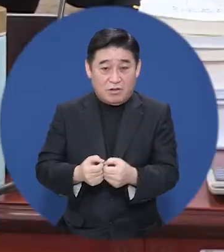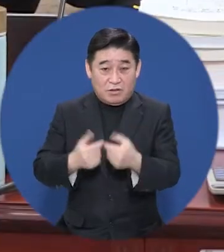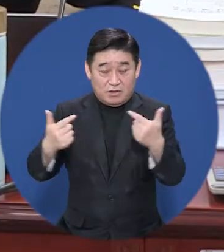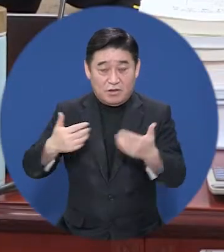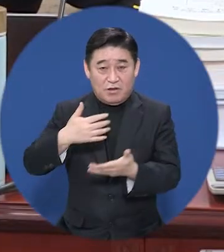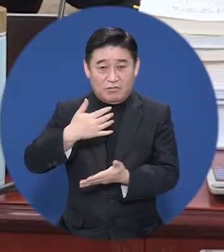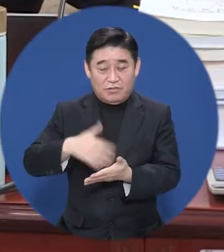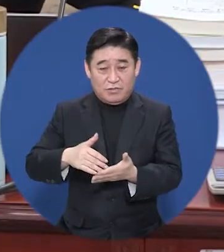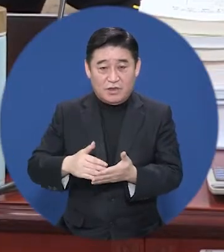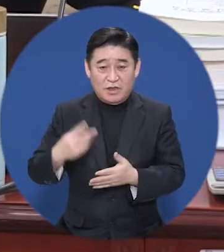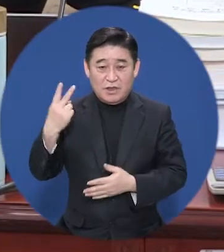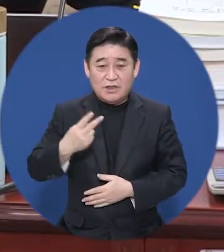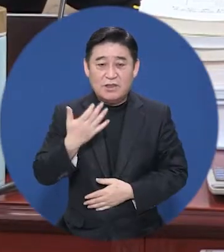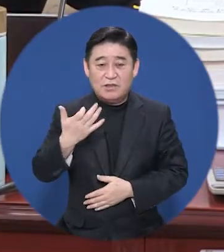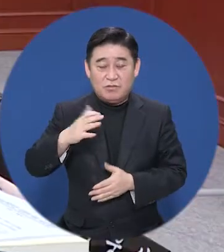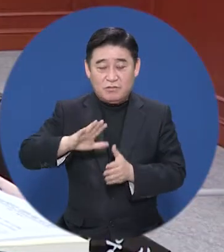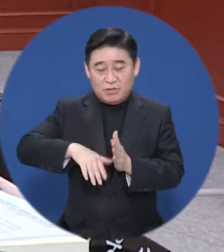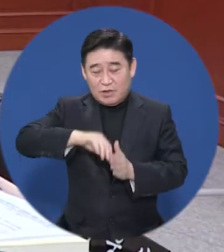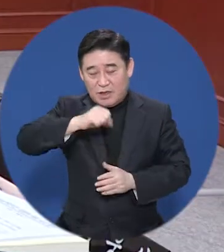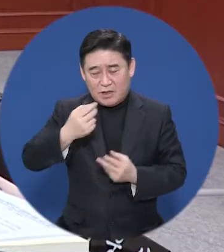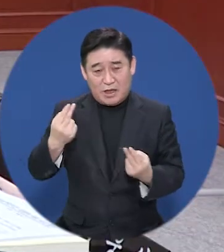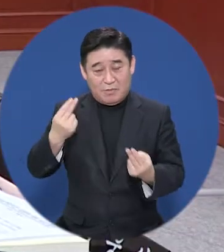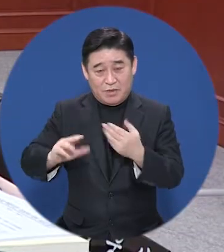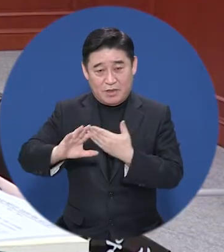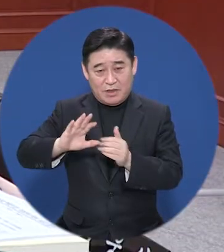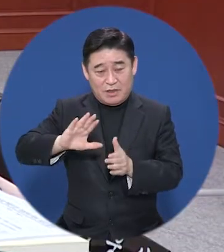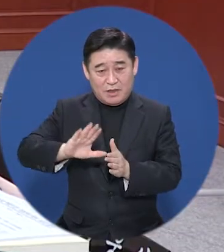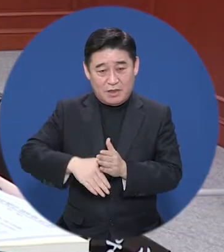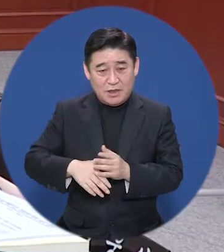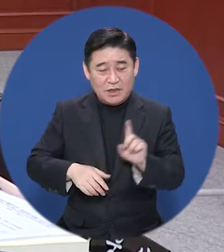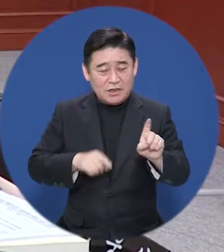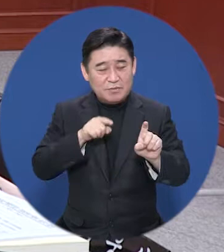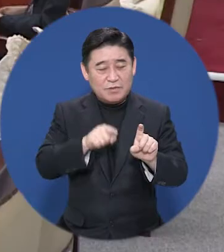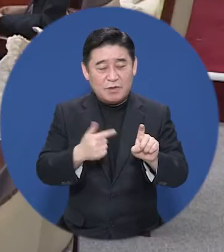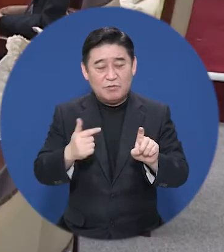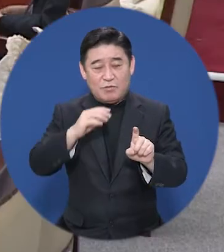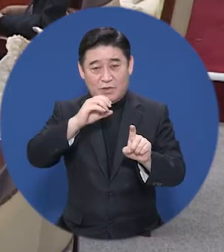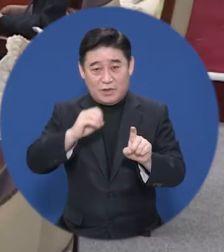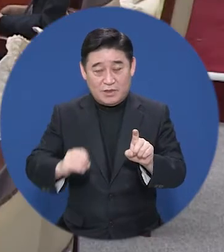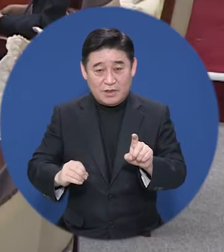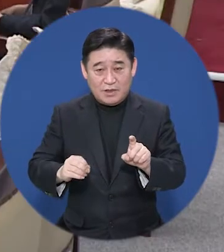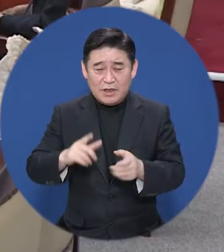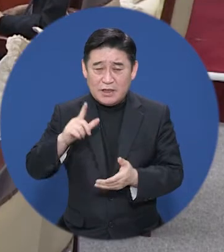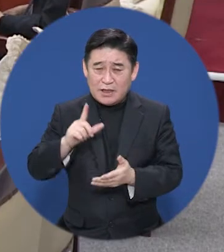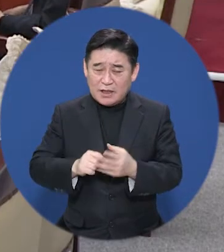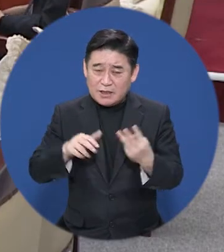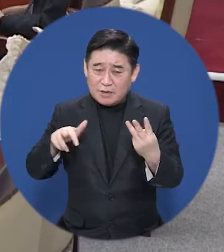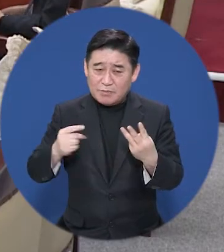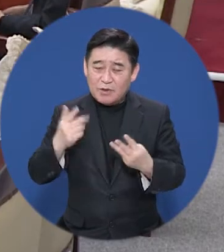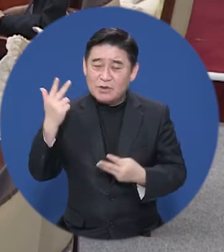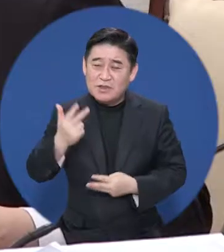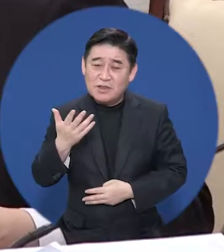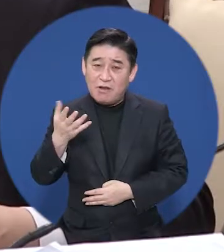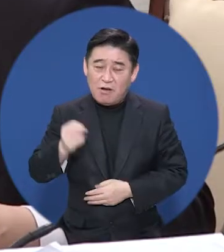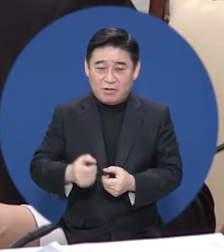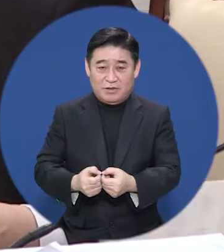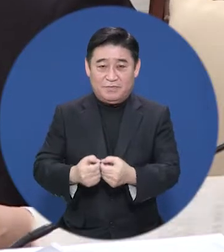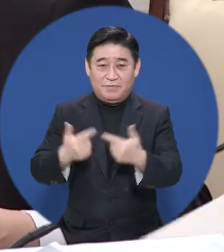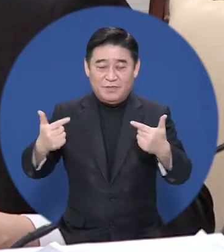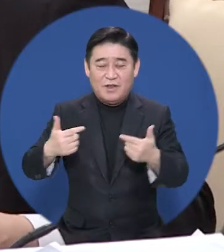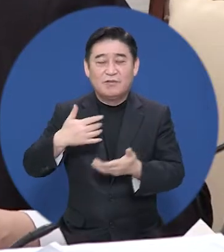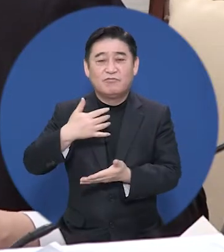규모로 2019년도 예산과 비교하면 10.6%, 약 3조 7천억 원이